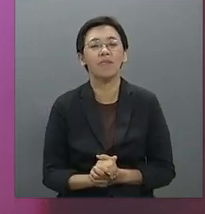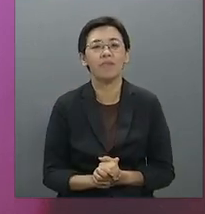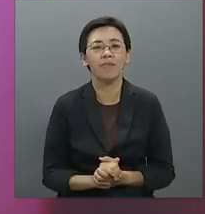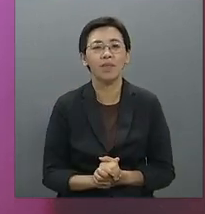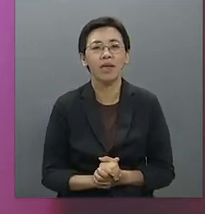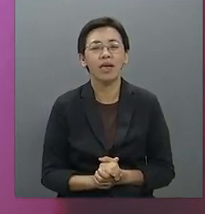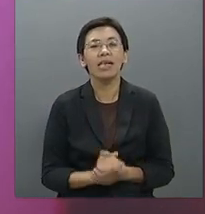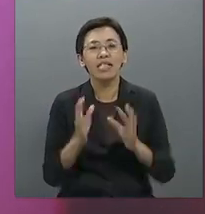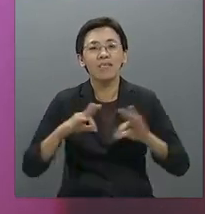ความปลอดภัยของตวคุผชมเองนะครับ